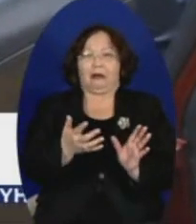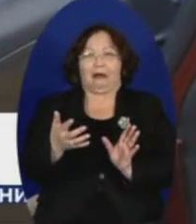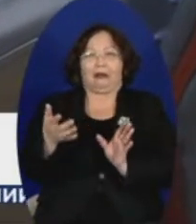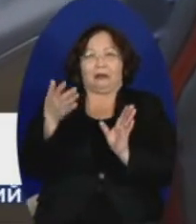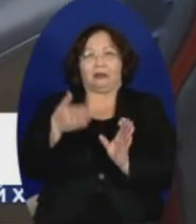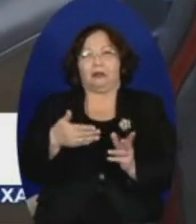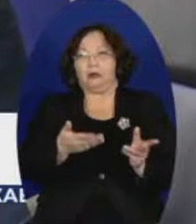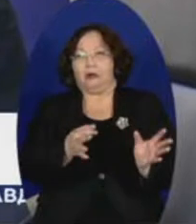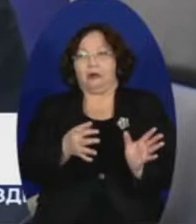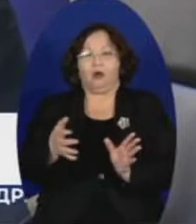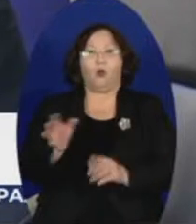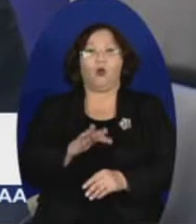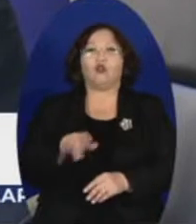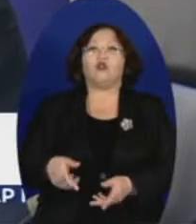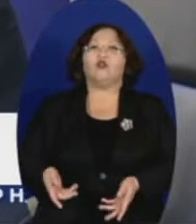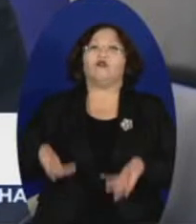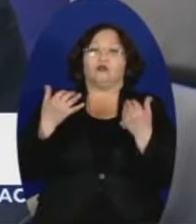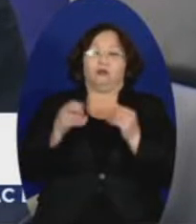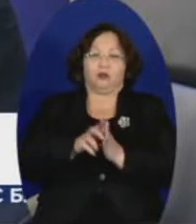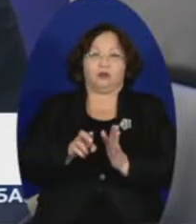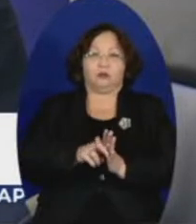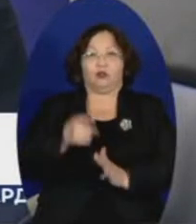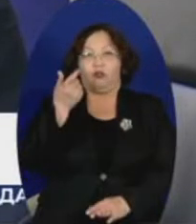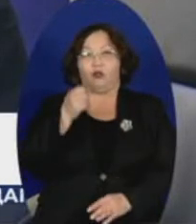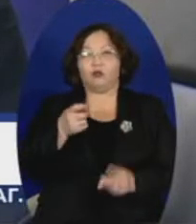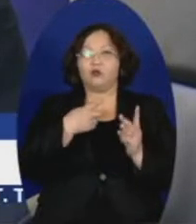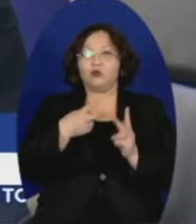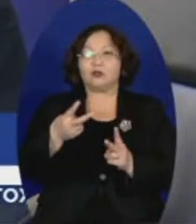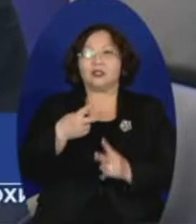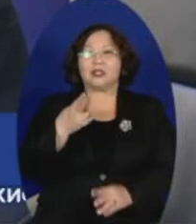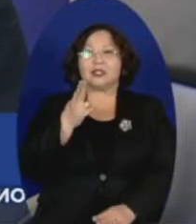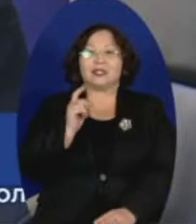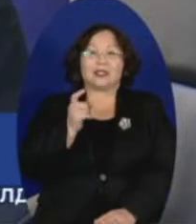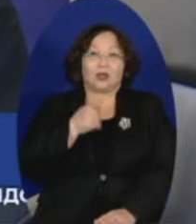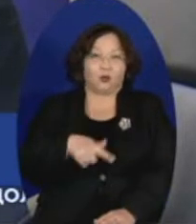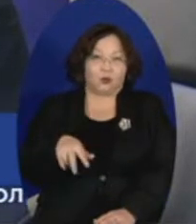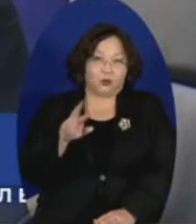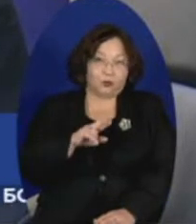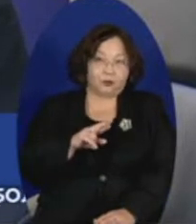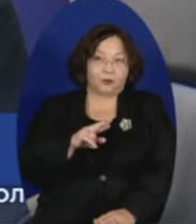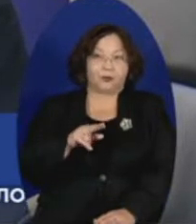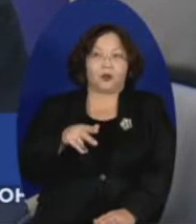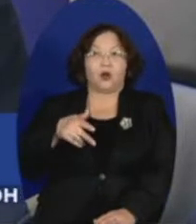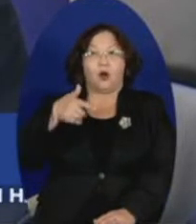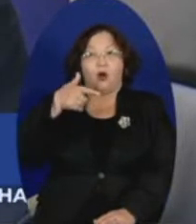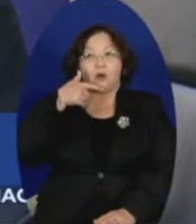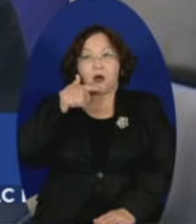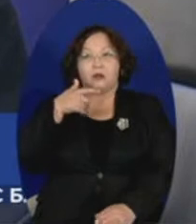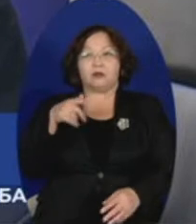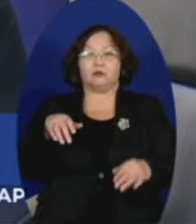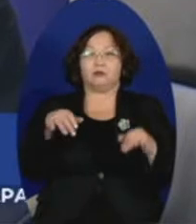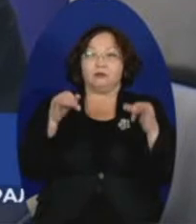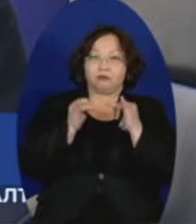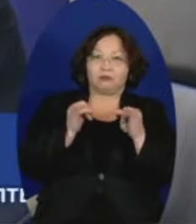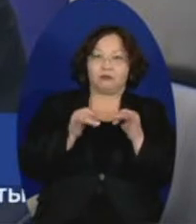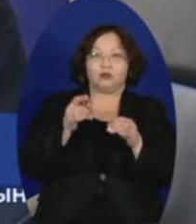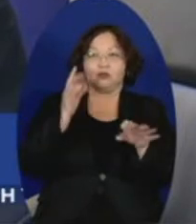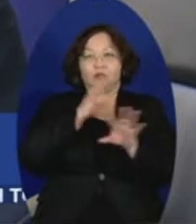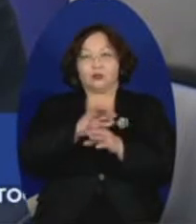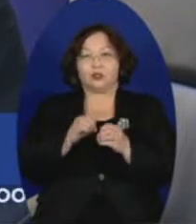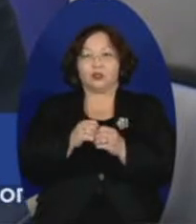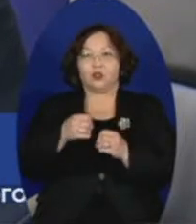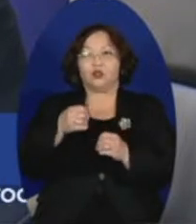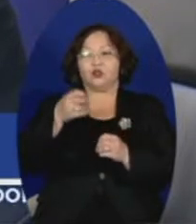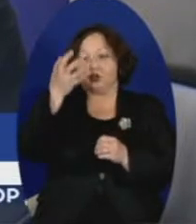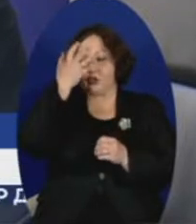гэж үзэж байна. Хамгийн том зорилт бол энэ үйлчилгээний зэвүүдийг оператив гом шилжүүлээд энэ төсөө хуулийг дагсан төрийн цахим